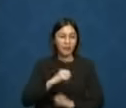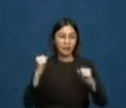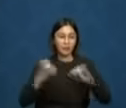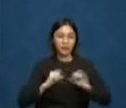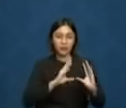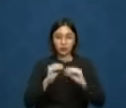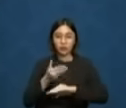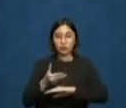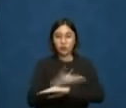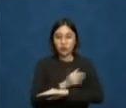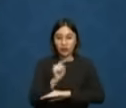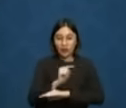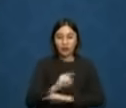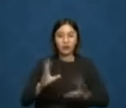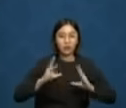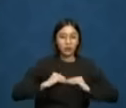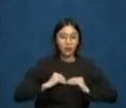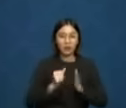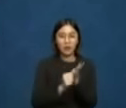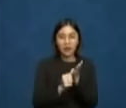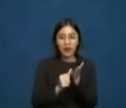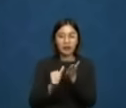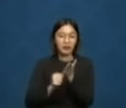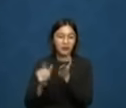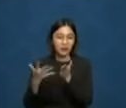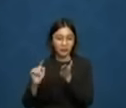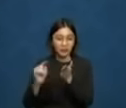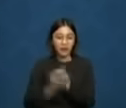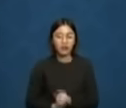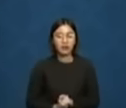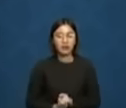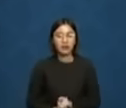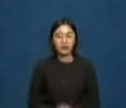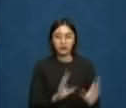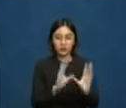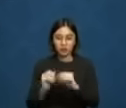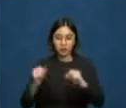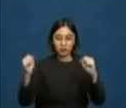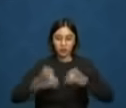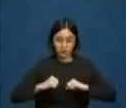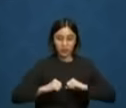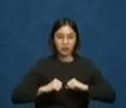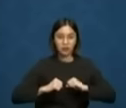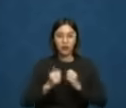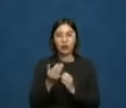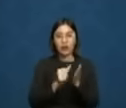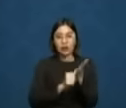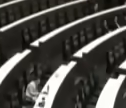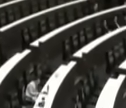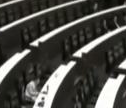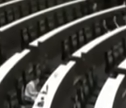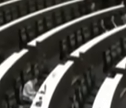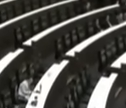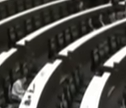ราะว่าเมื่อวานนี้ฮะชัดเจนมาแล้วก็คือพระบรมราชโองการโปรดเกล้าโปรดกระหม่อมแต่งตั้งรัฐมนตรีน